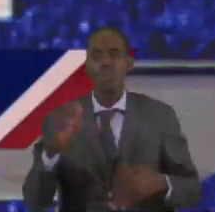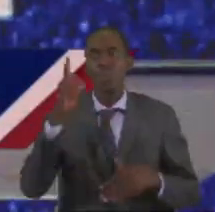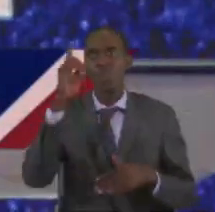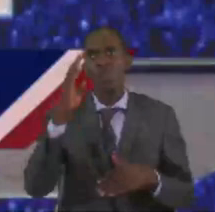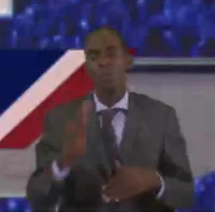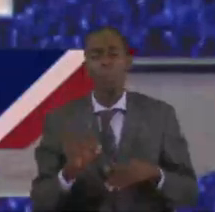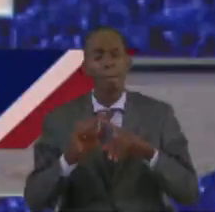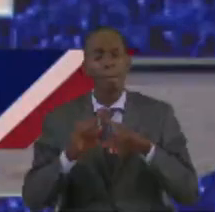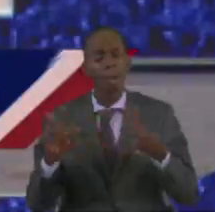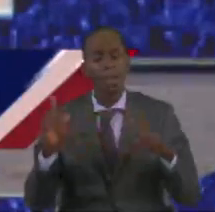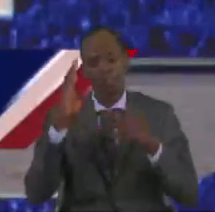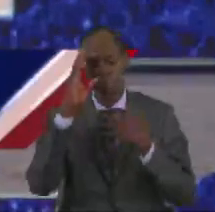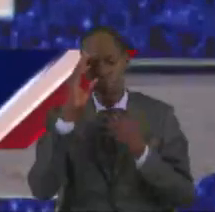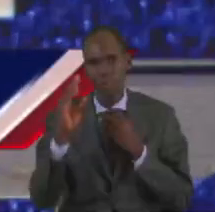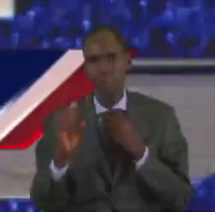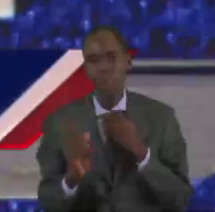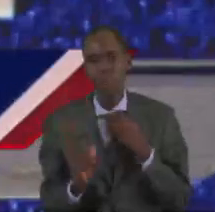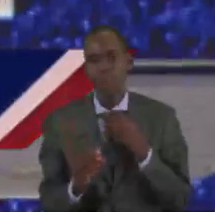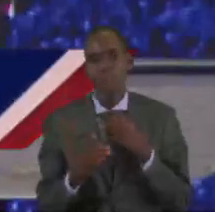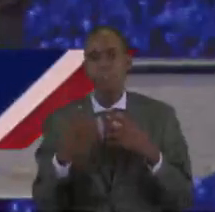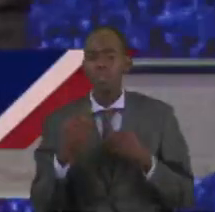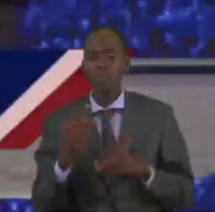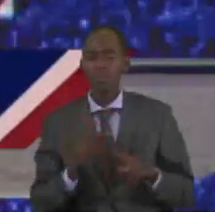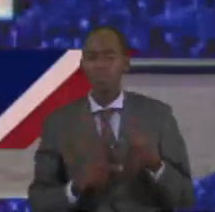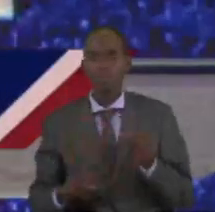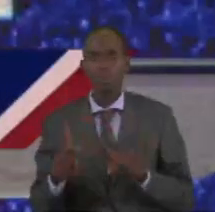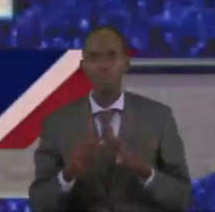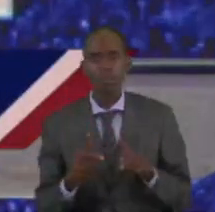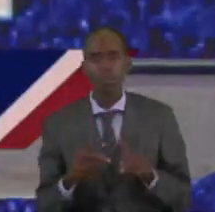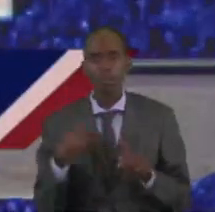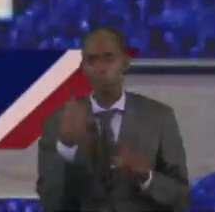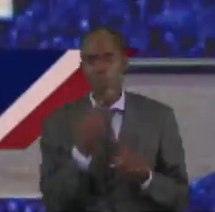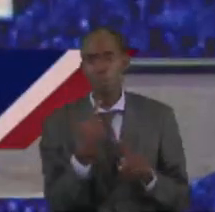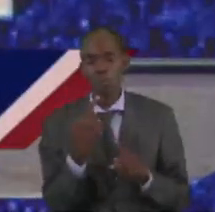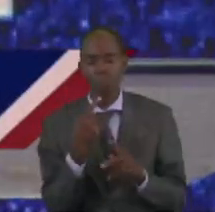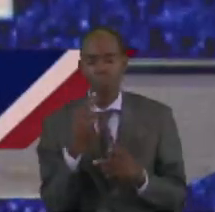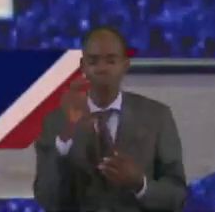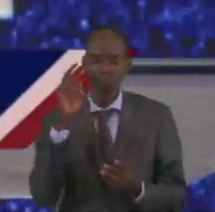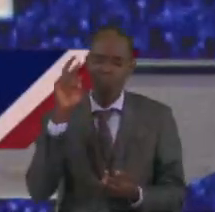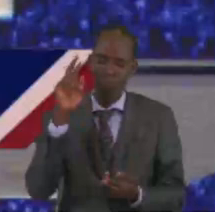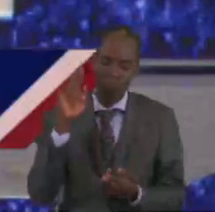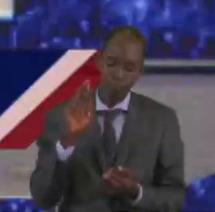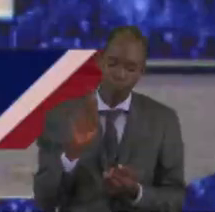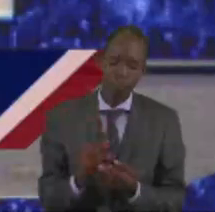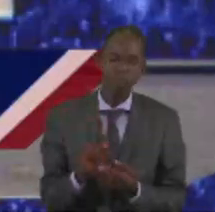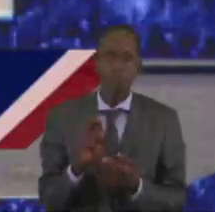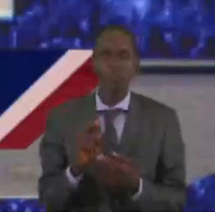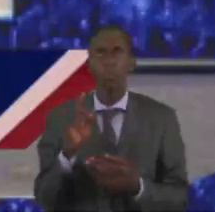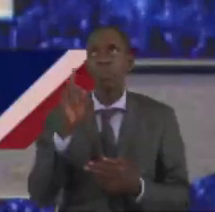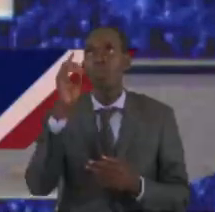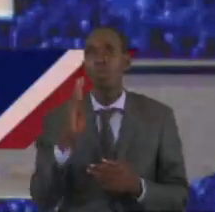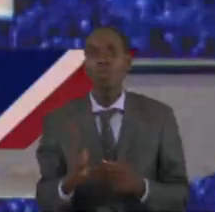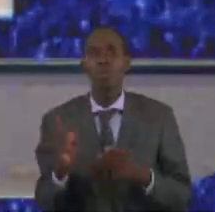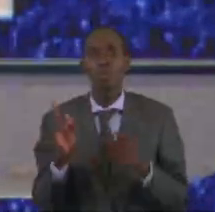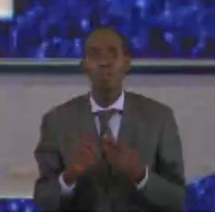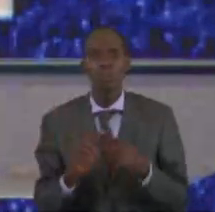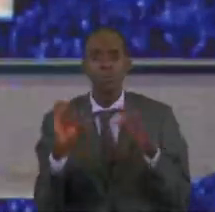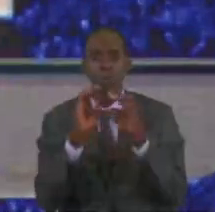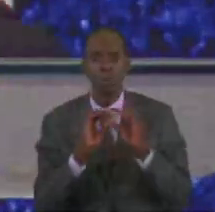plaire à Dieu, mais aux hommes. Les gens qui réduisent Dieu à un